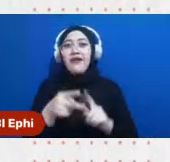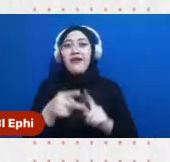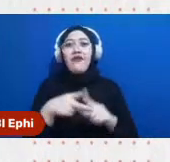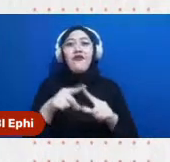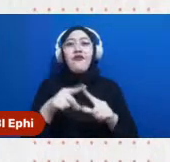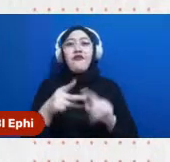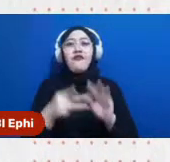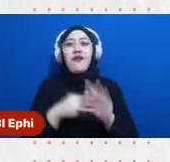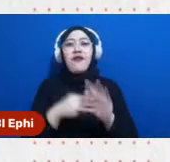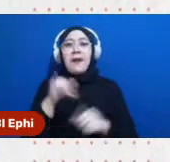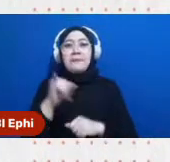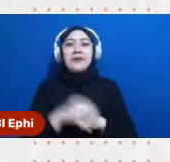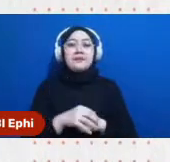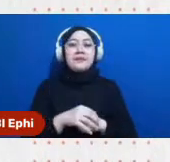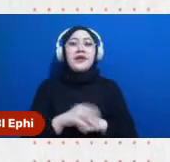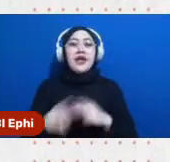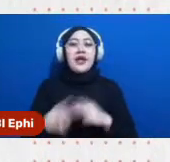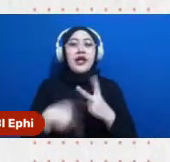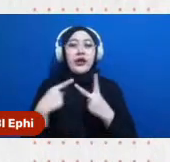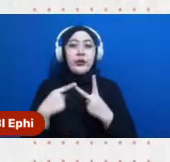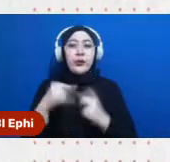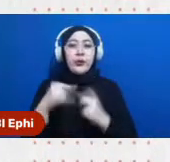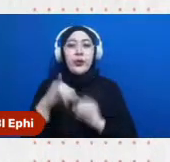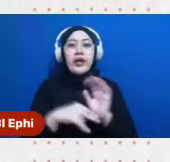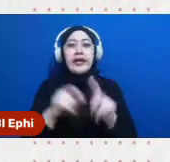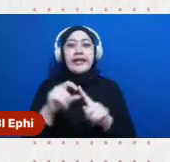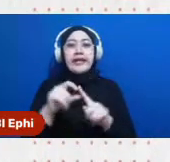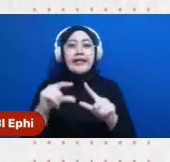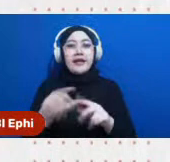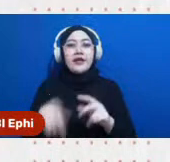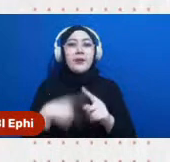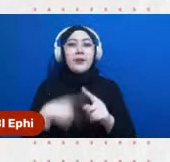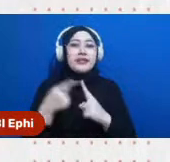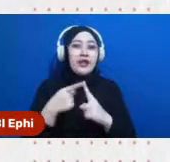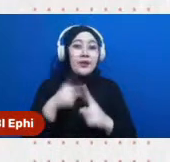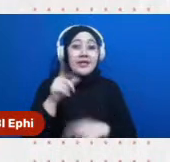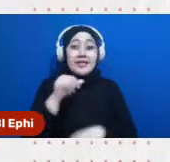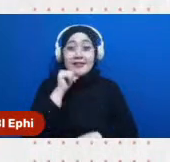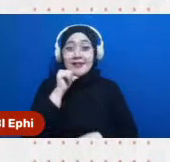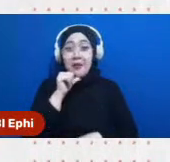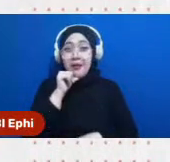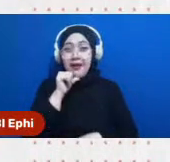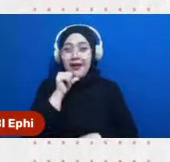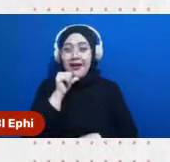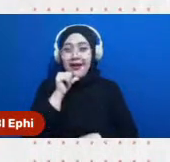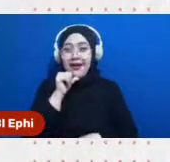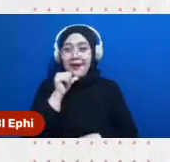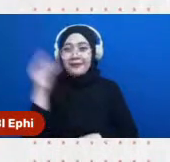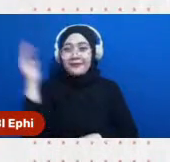A, urutan kedua ada Inda, dan urutan pertama kita siapa?